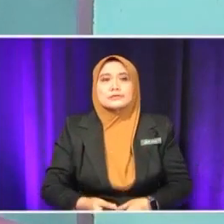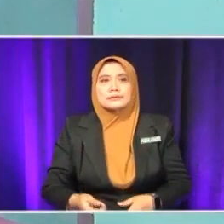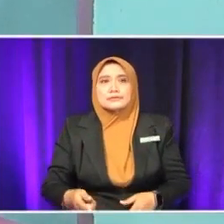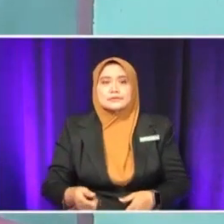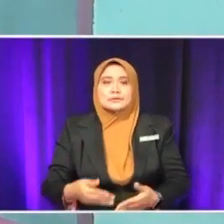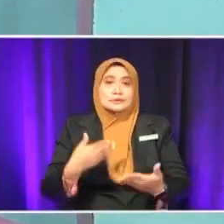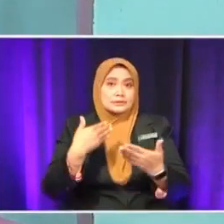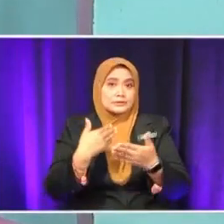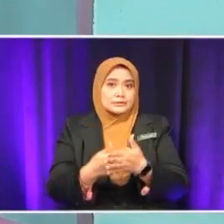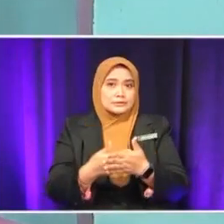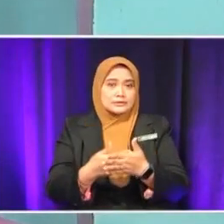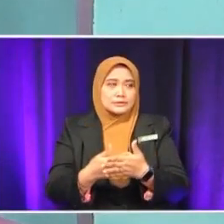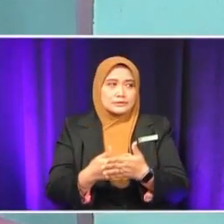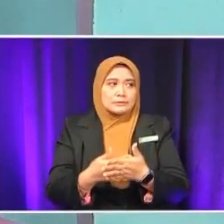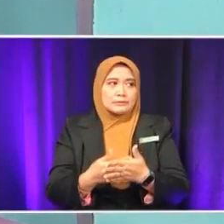Jadi